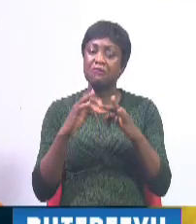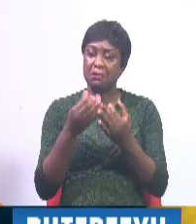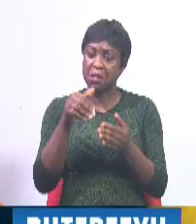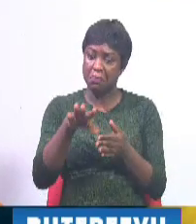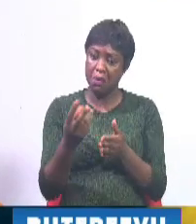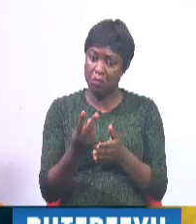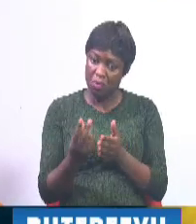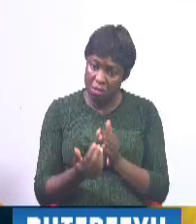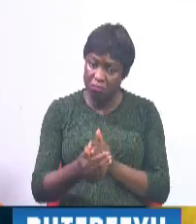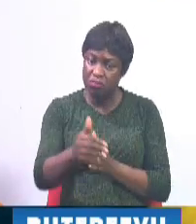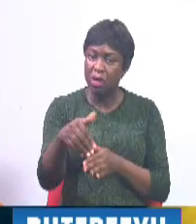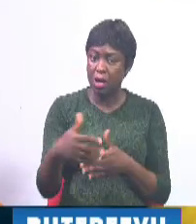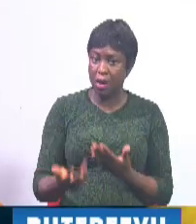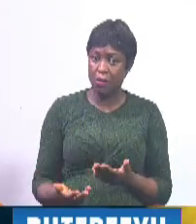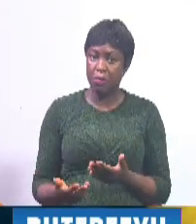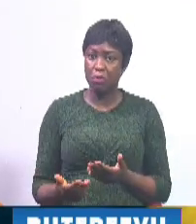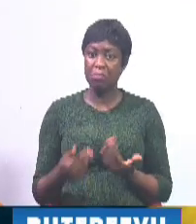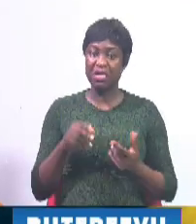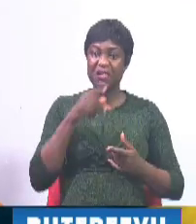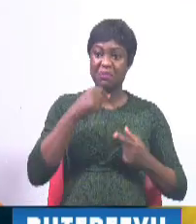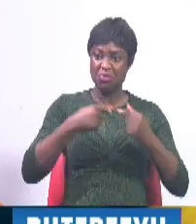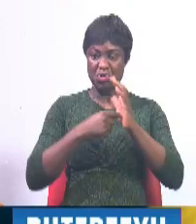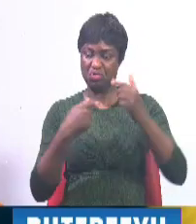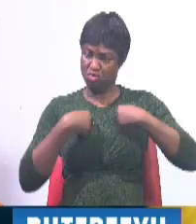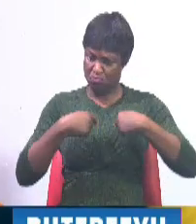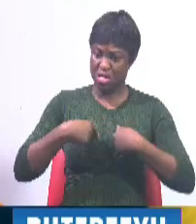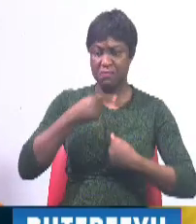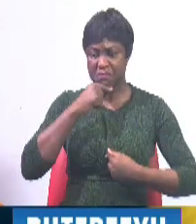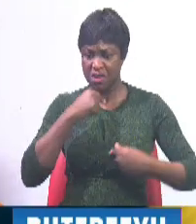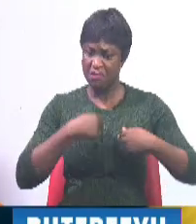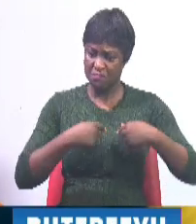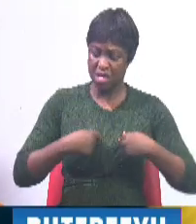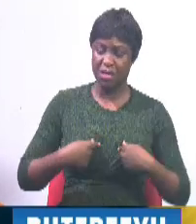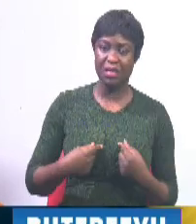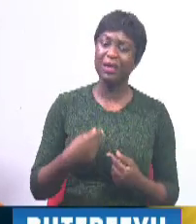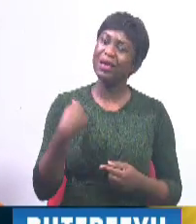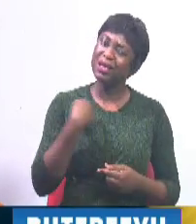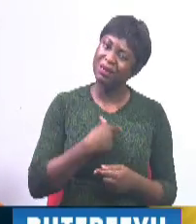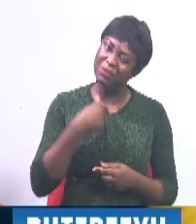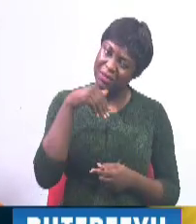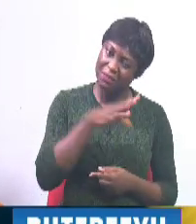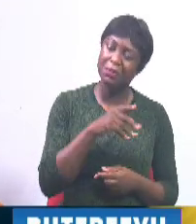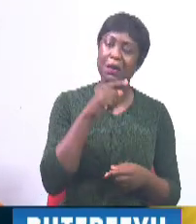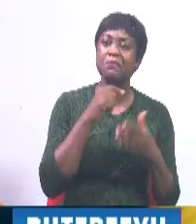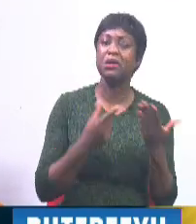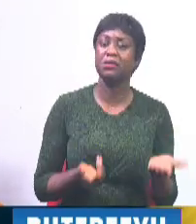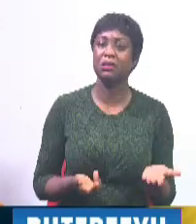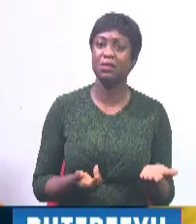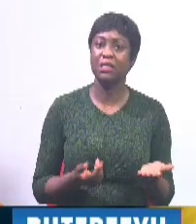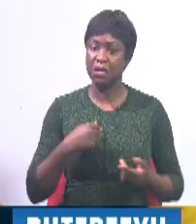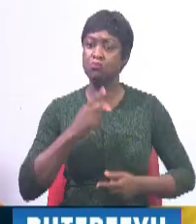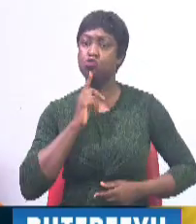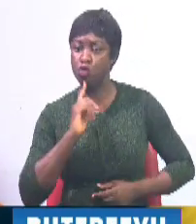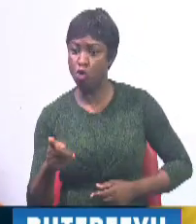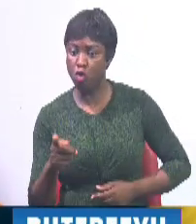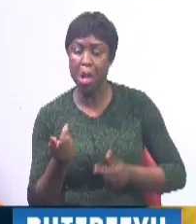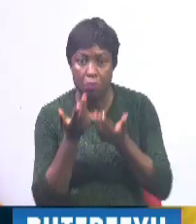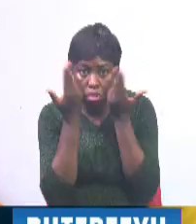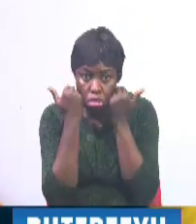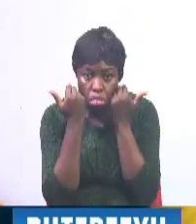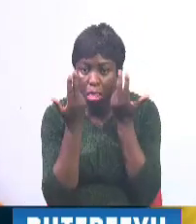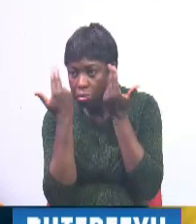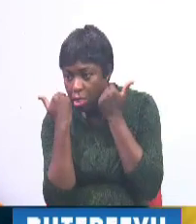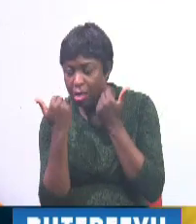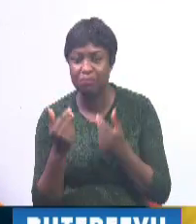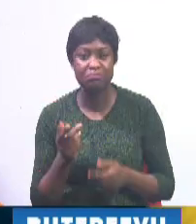okozesa amaanyi ag'okuba nti nze musajja. Kubanga ey'ensobi ekolebwa bulijjo. Abasajja bo bamanyi nti nze bwe ndagira bwekito bwe kiteekeddwa